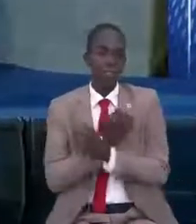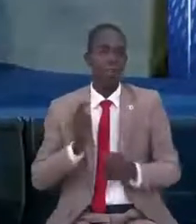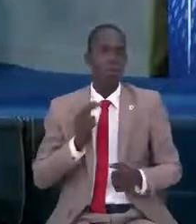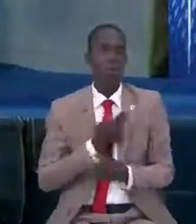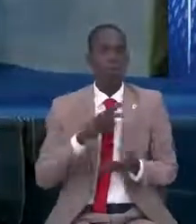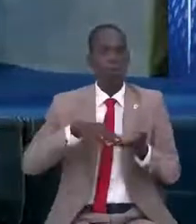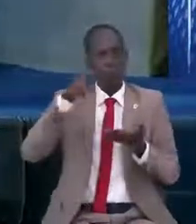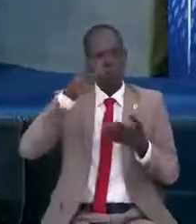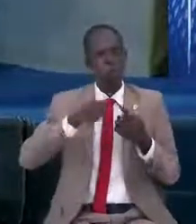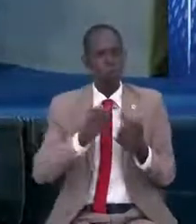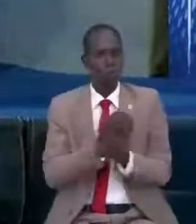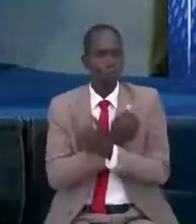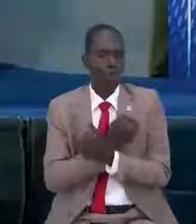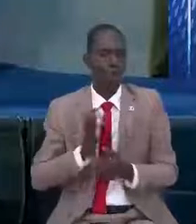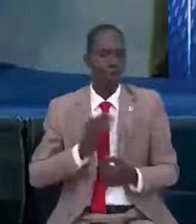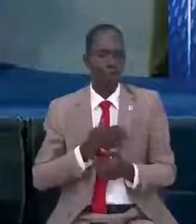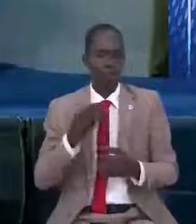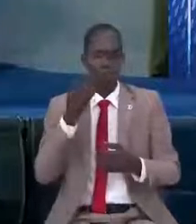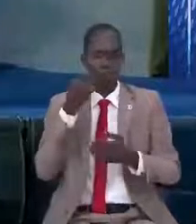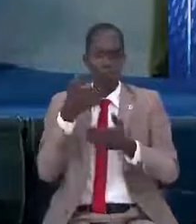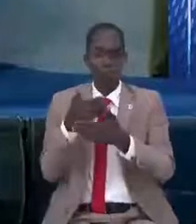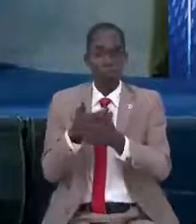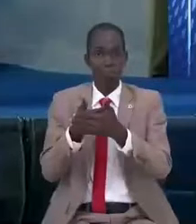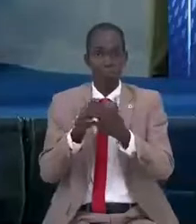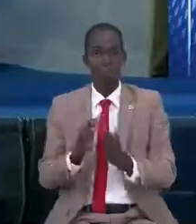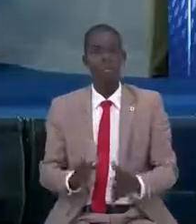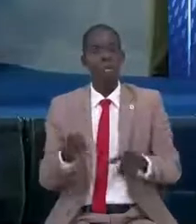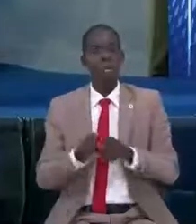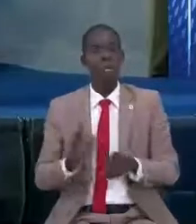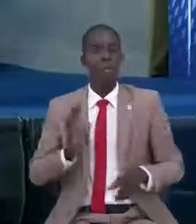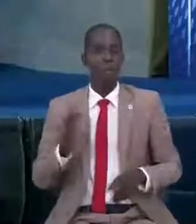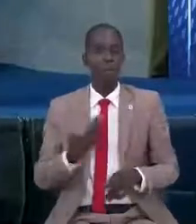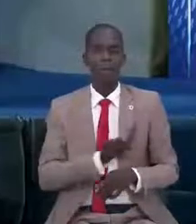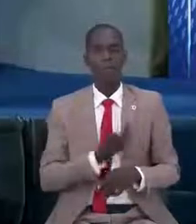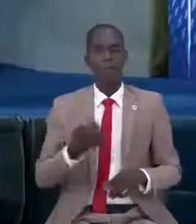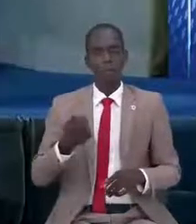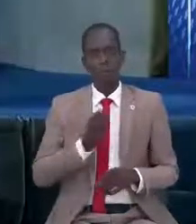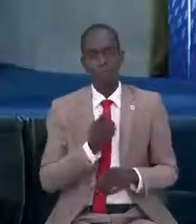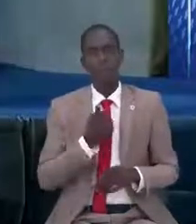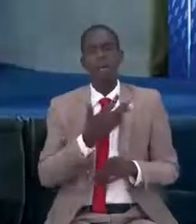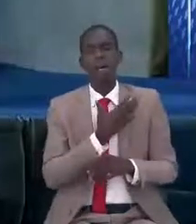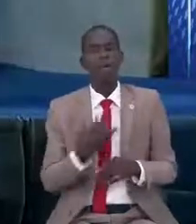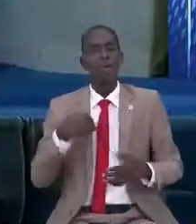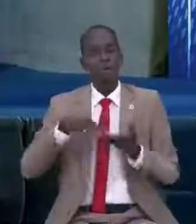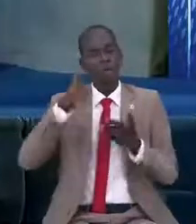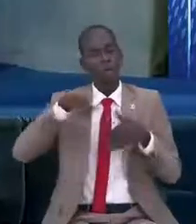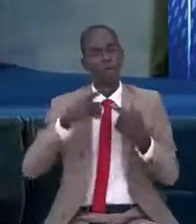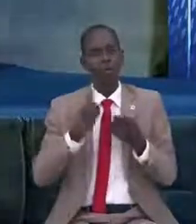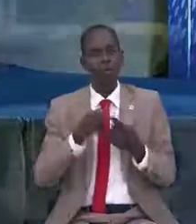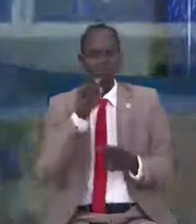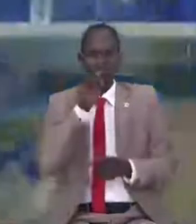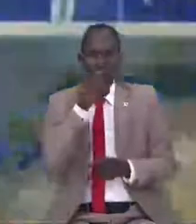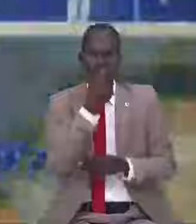aimer notre voisin comme nous-mêmes. Nous avons appris comment continuer d'avancer et persévérer jusqu'à la